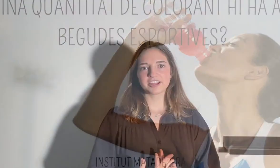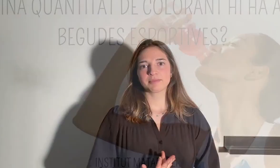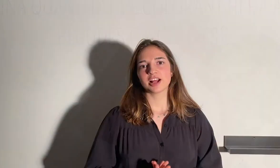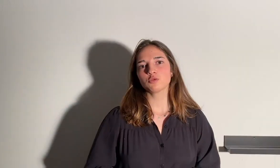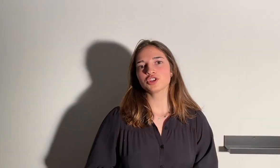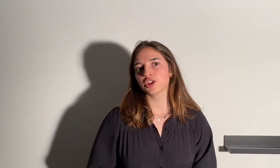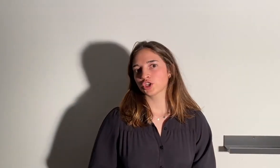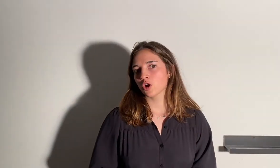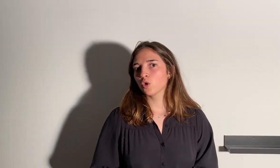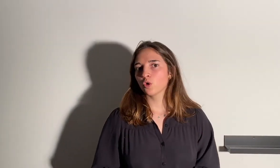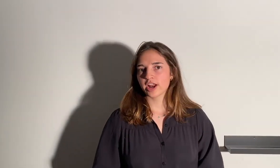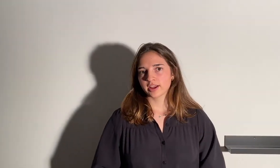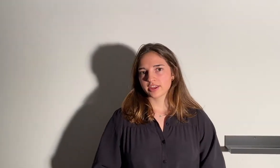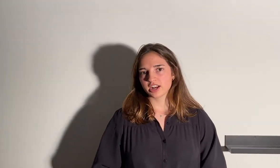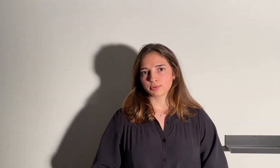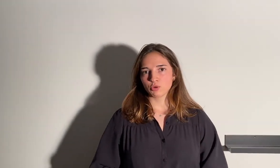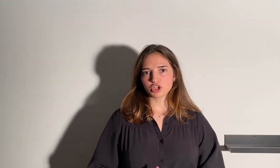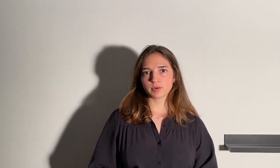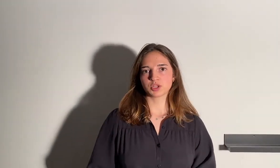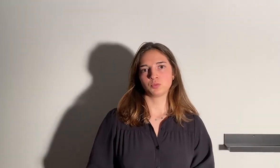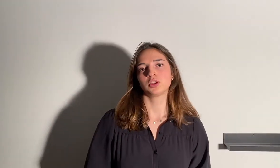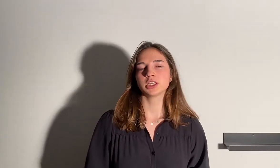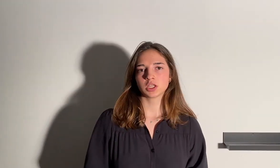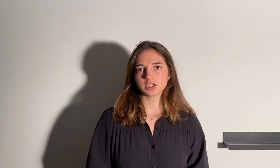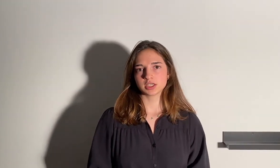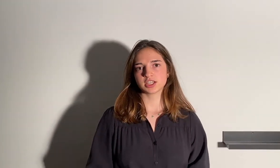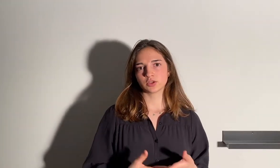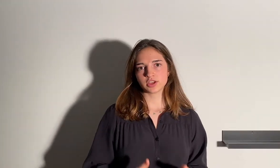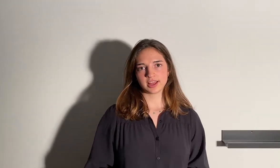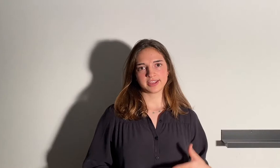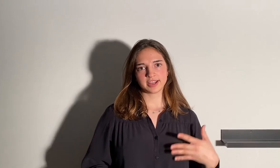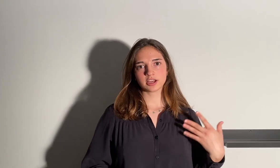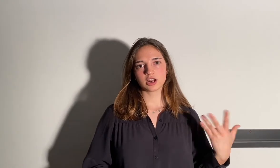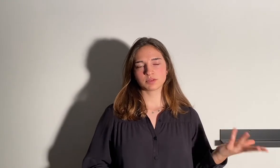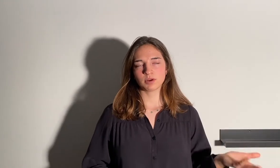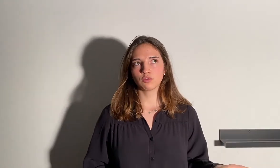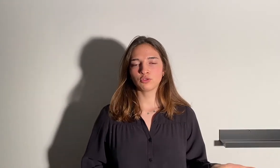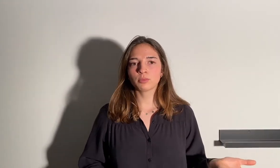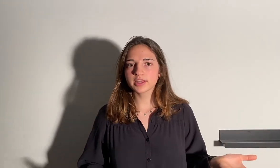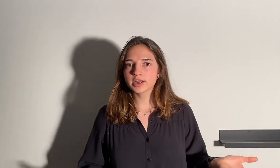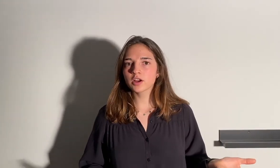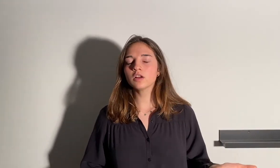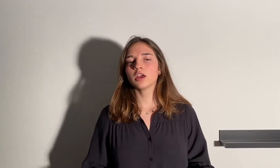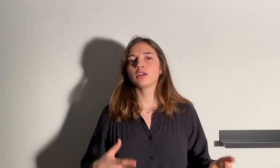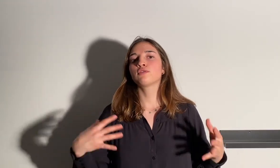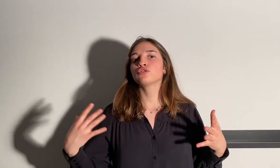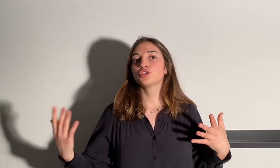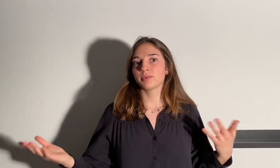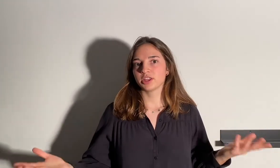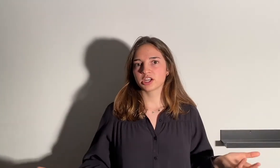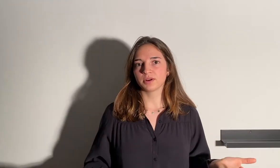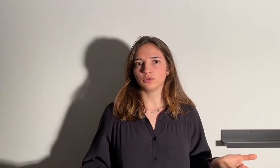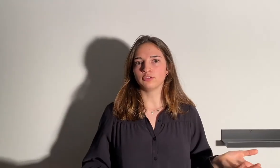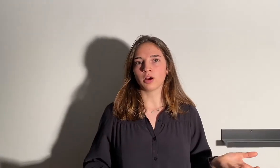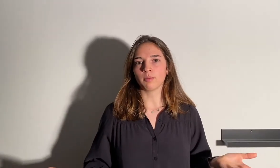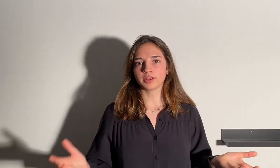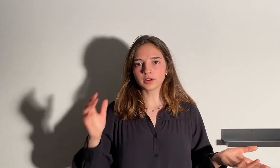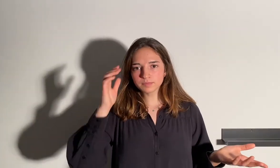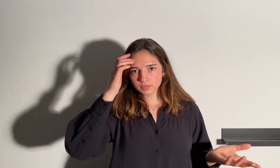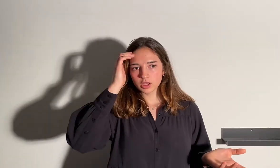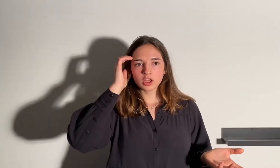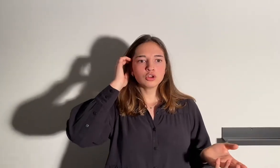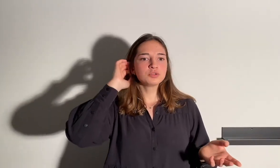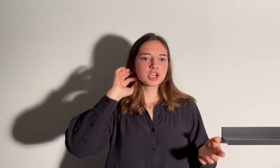Per determinar la concentració de colorant que hi ha en les begudes per esportistes, s'ha estudiat la tècnica de l'espectrofotometria i el funcionament de